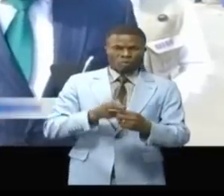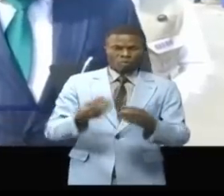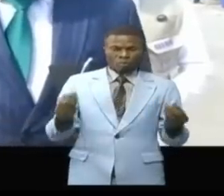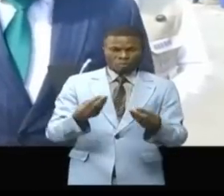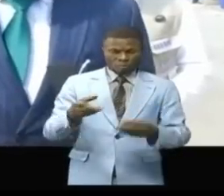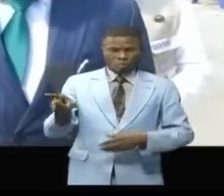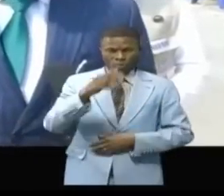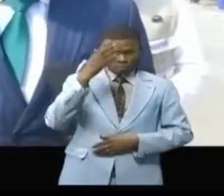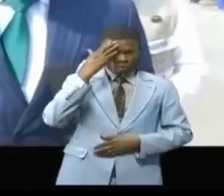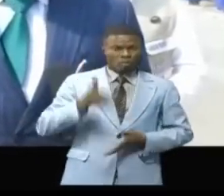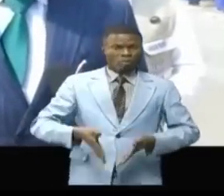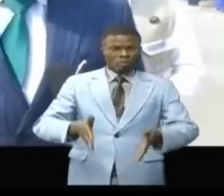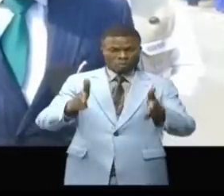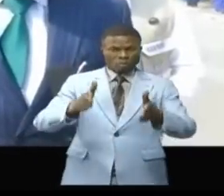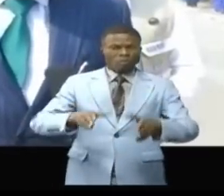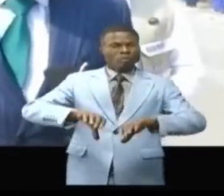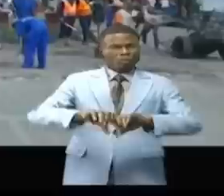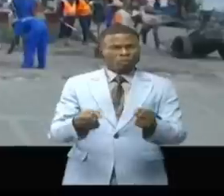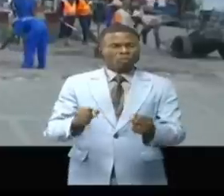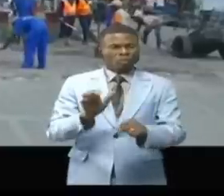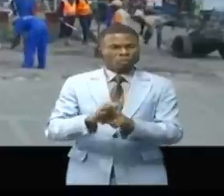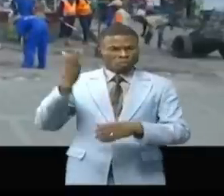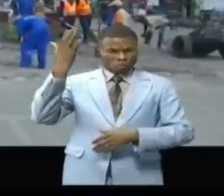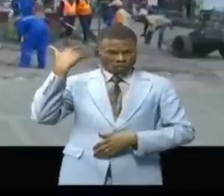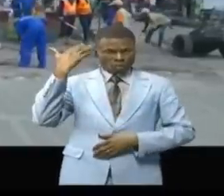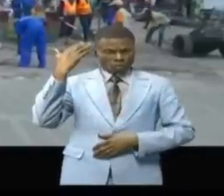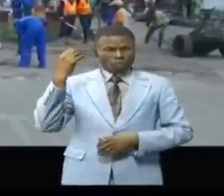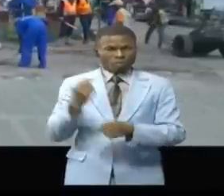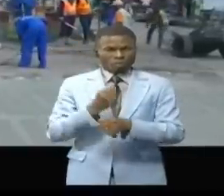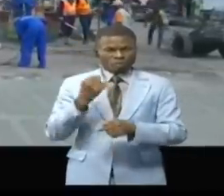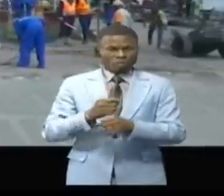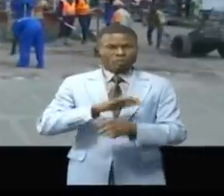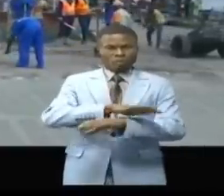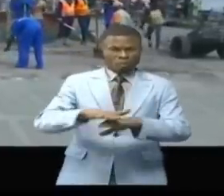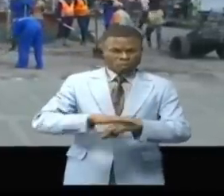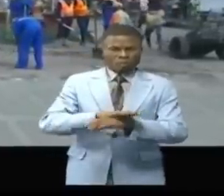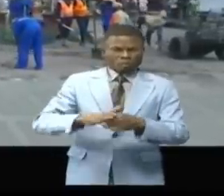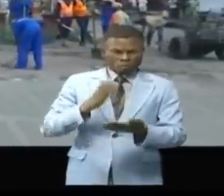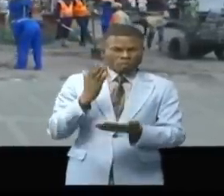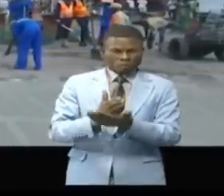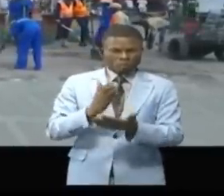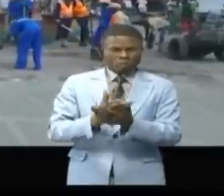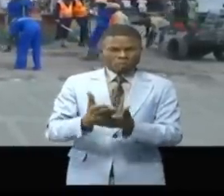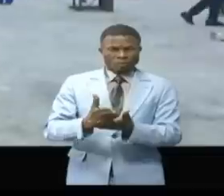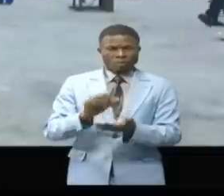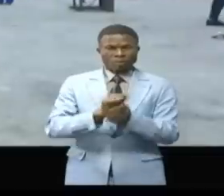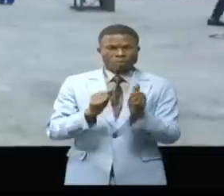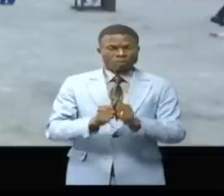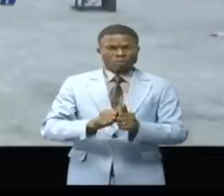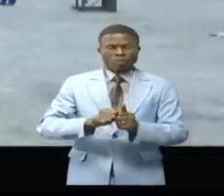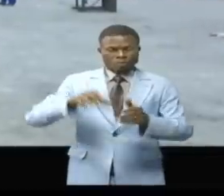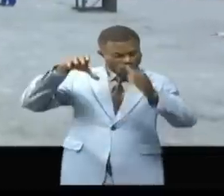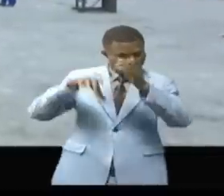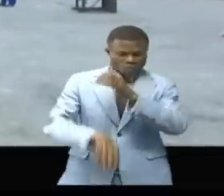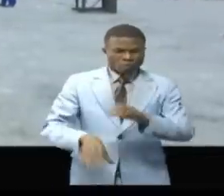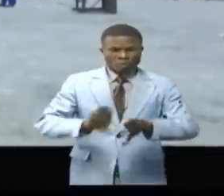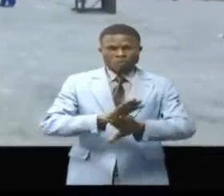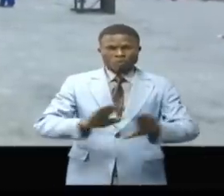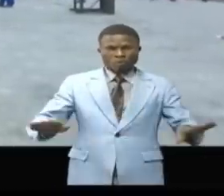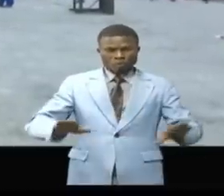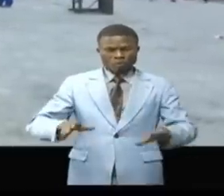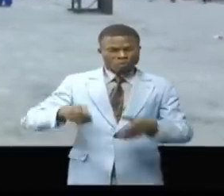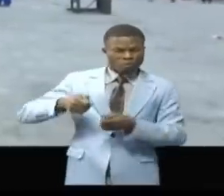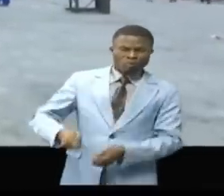vous le savez, cette route a toujours posé un problème. Avec les travaux de bétonnage, on ne parlera plus de l'Ibulu-Manzengele, cette